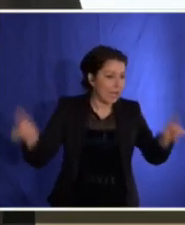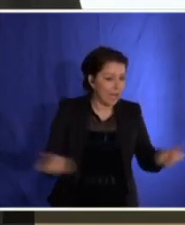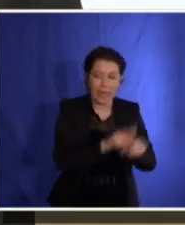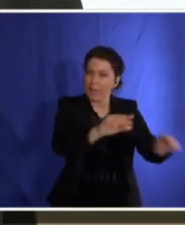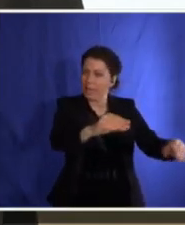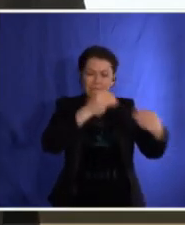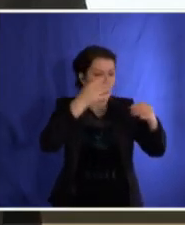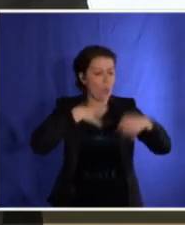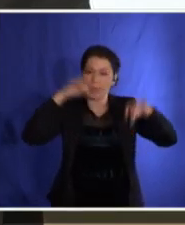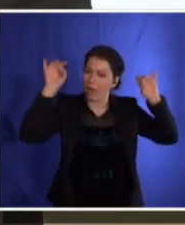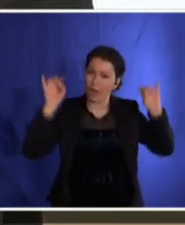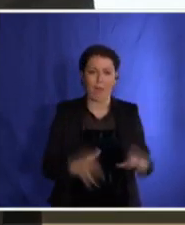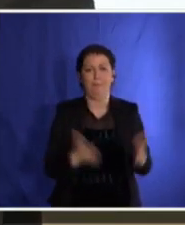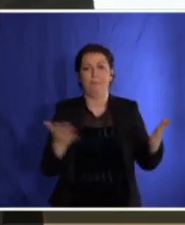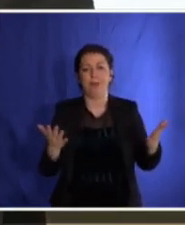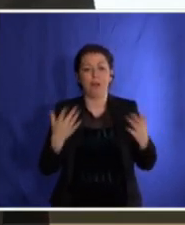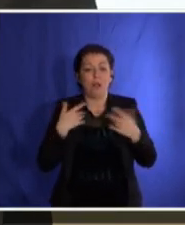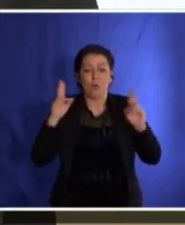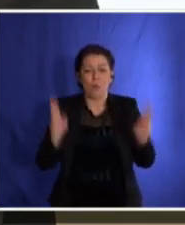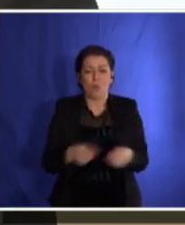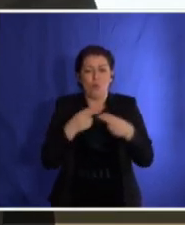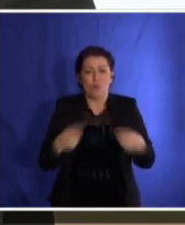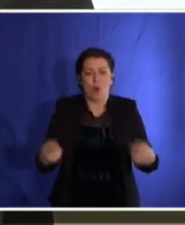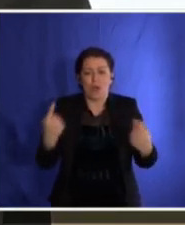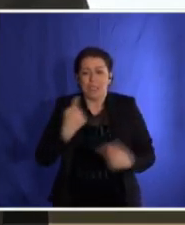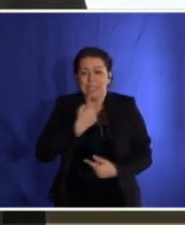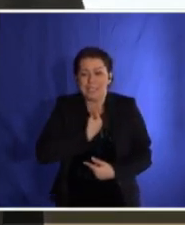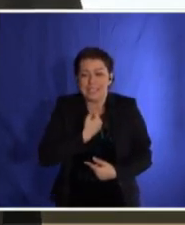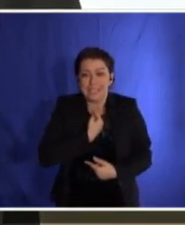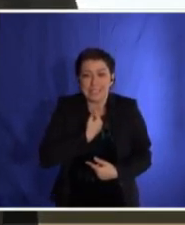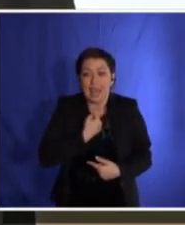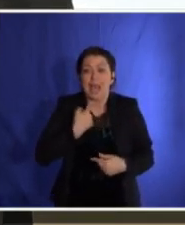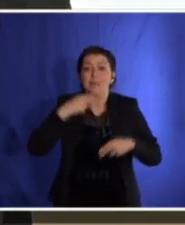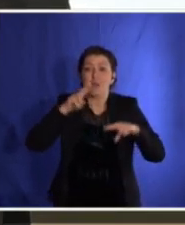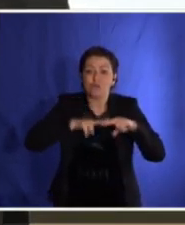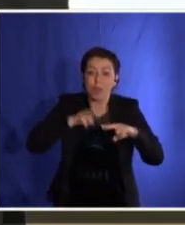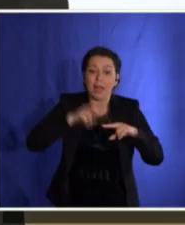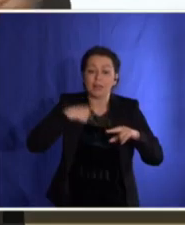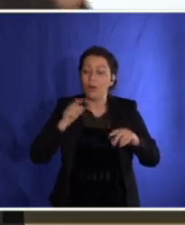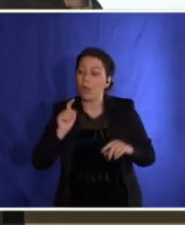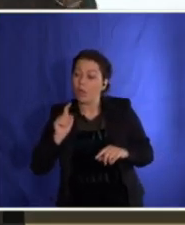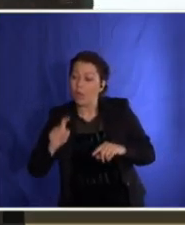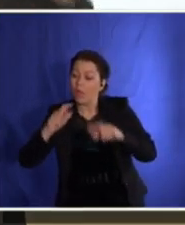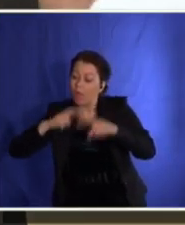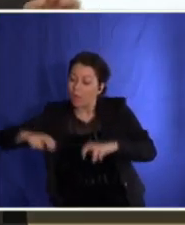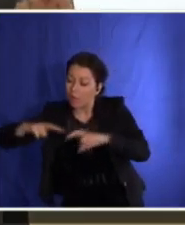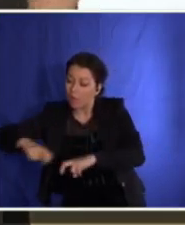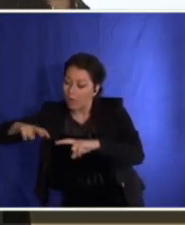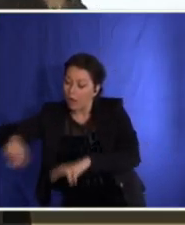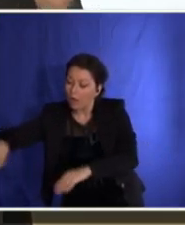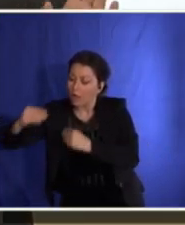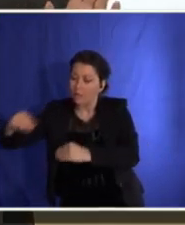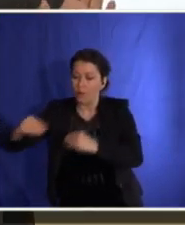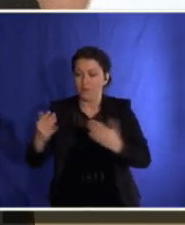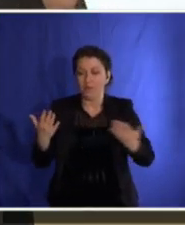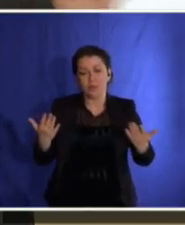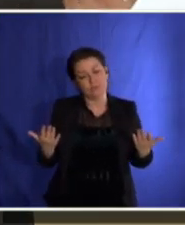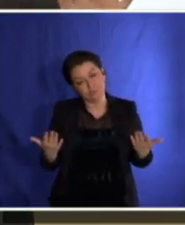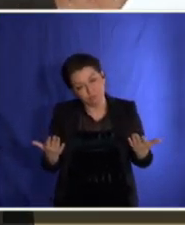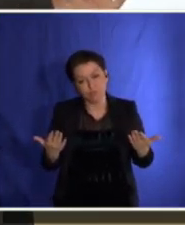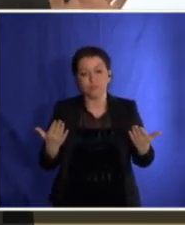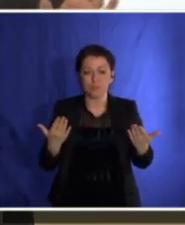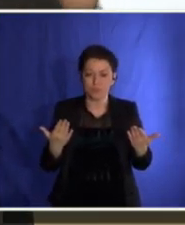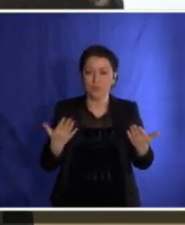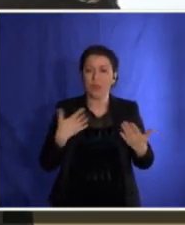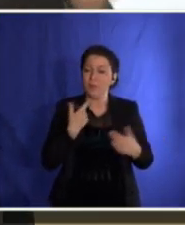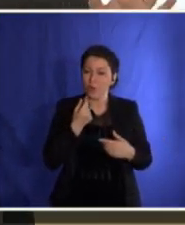Denn es kann nicht sein, dass man sich selbst die Informationen dann rausholen muss. Da schafft man 2